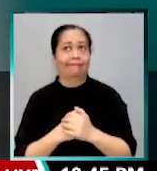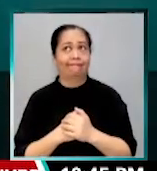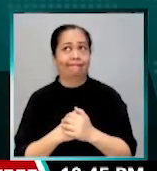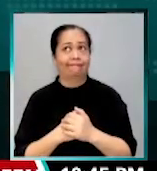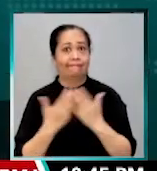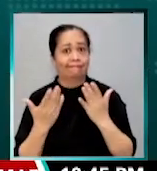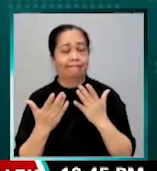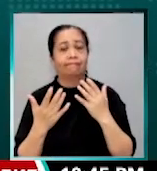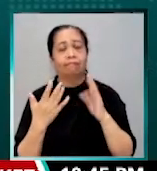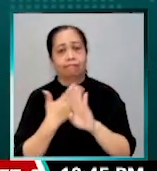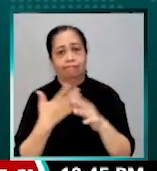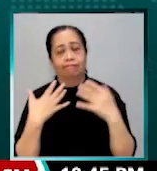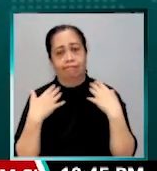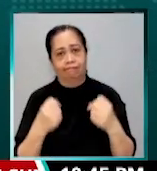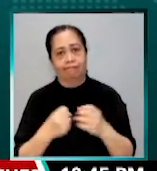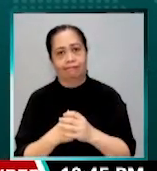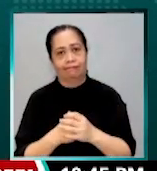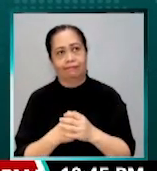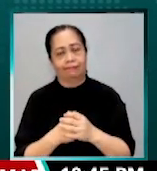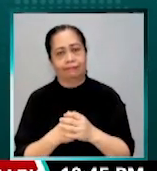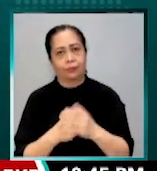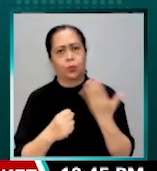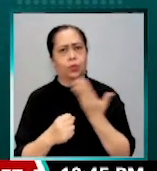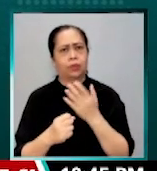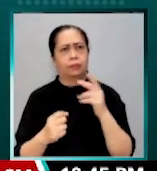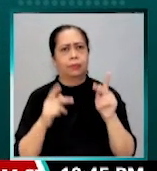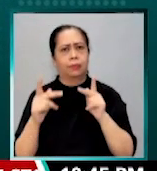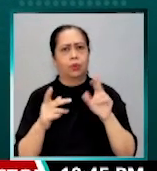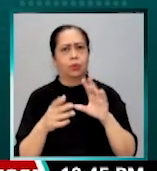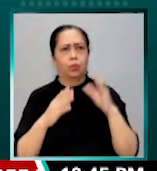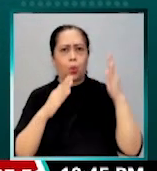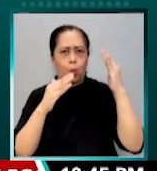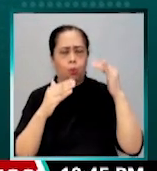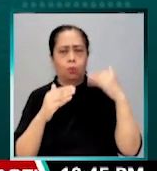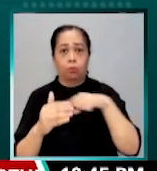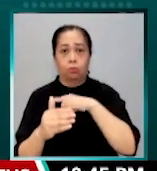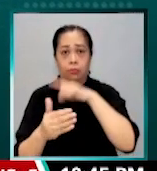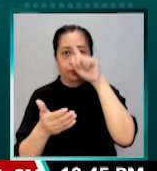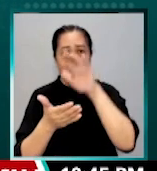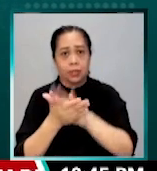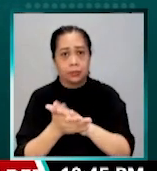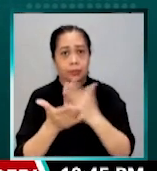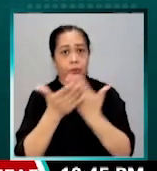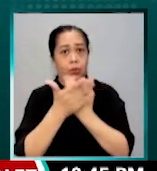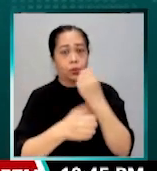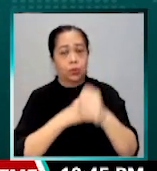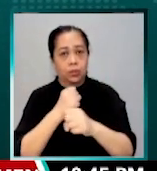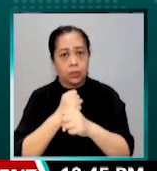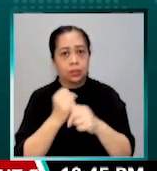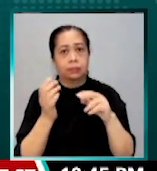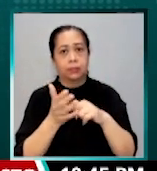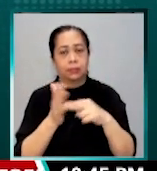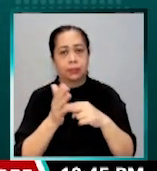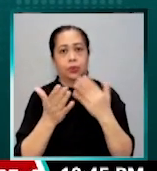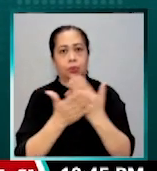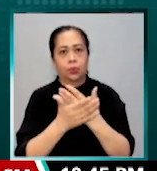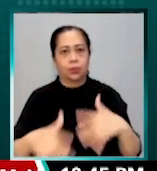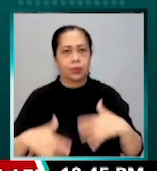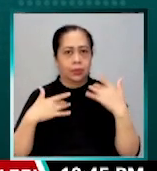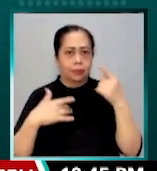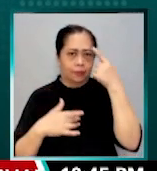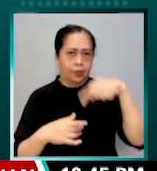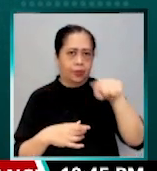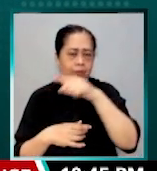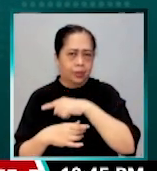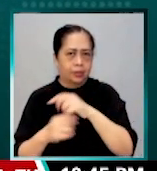gumaling na. We are a people of hope. Naniniwala kasi tayo na ang bagong taon ay bagong pag-asa para sa atin. At kasama